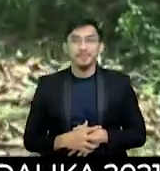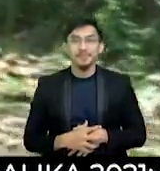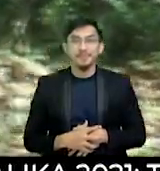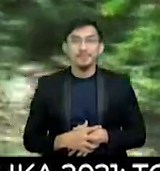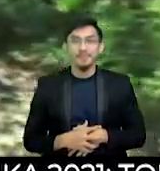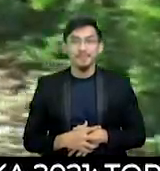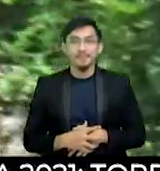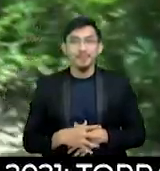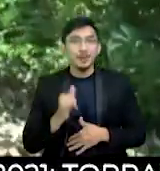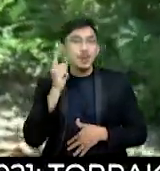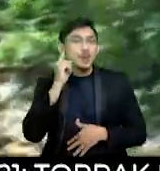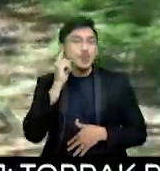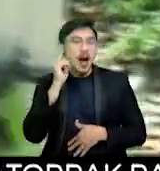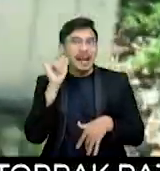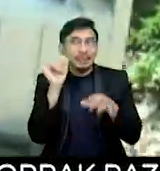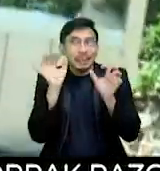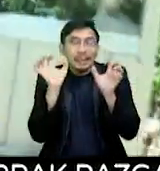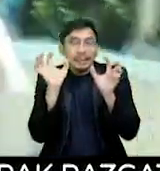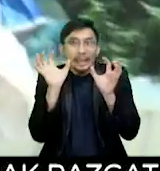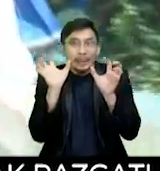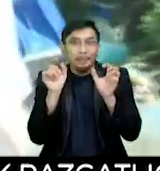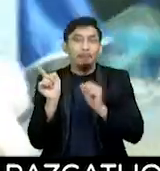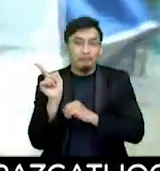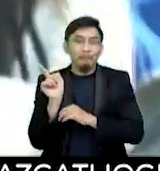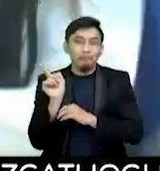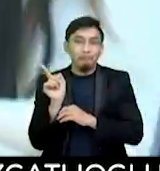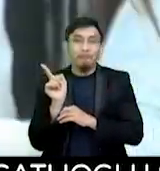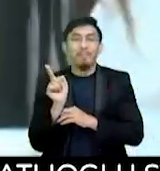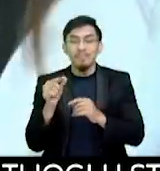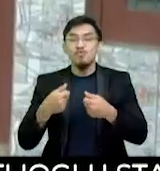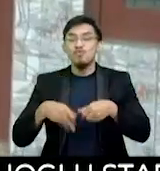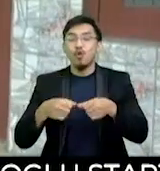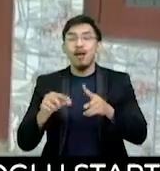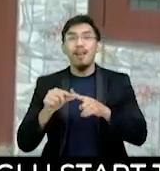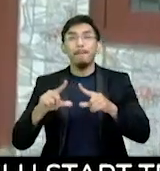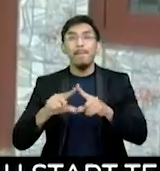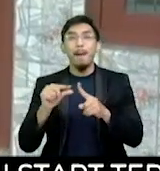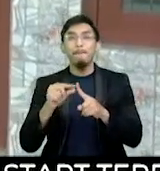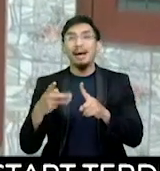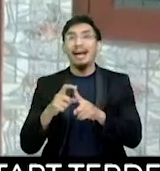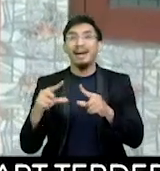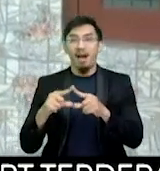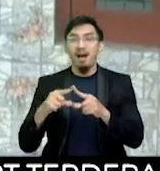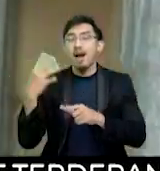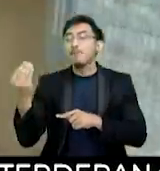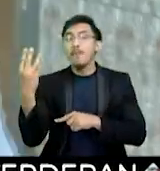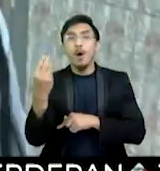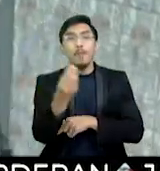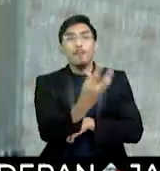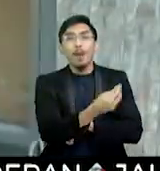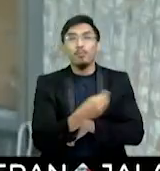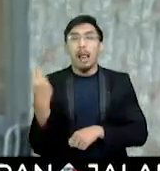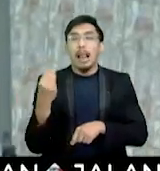Inilah sosok kuntilanak penjual jajan papeda atau Pati Puyuh Dadar saat berkeliling dari kampung ke kampung menjajakan dagangannya di